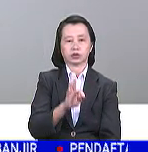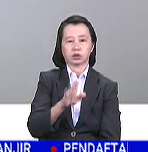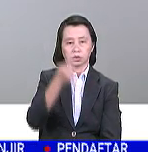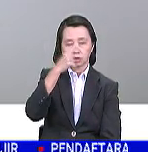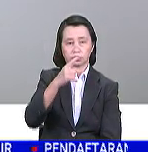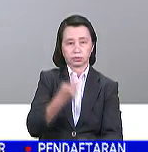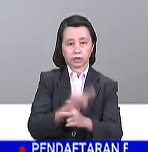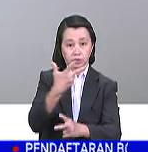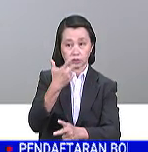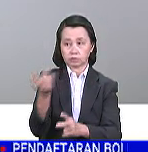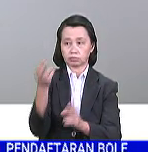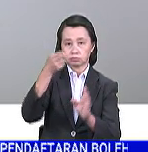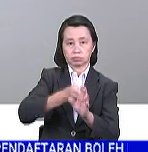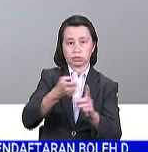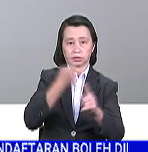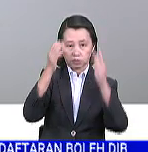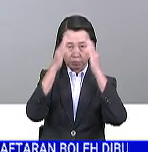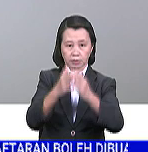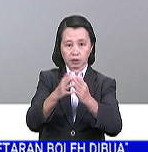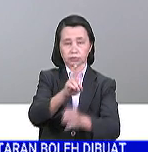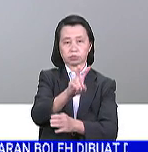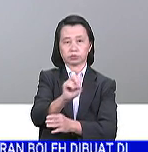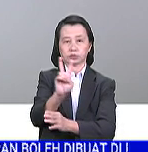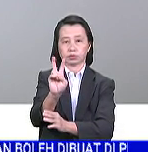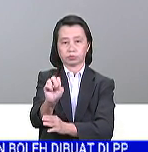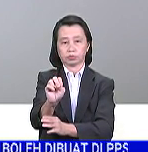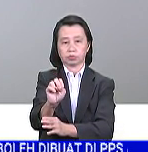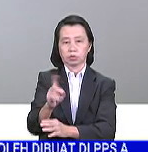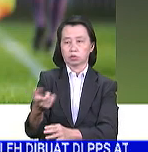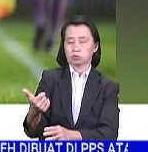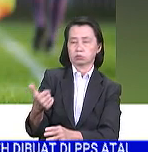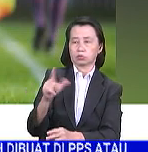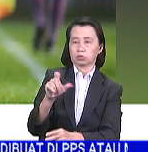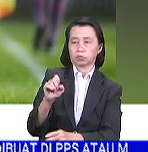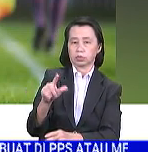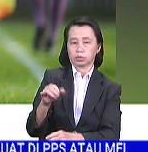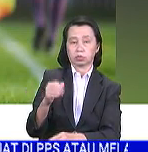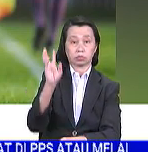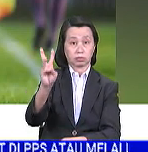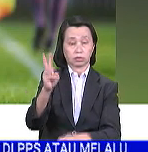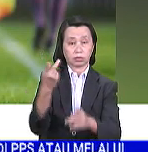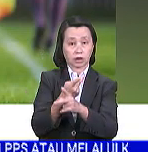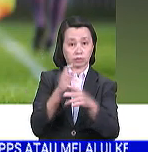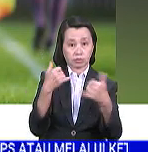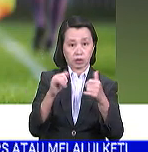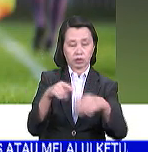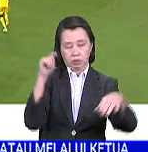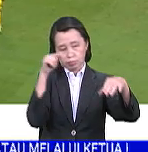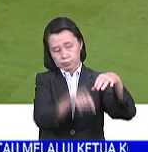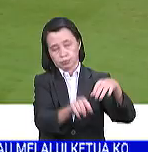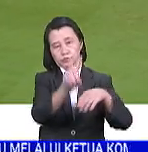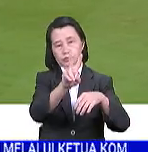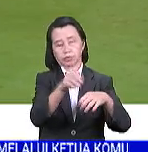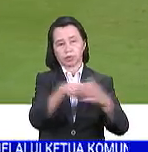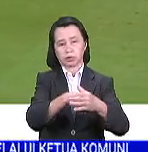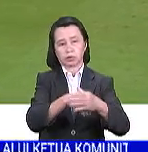musim ketiga sejak menyertainya dari Pahang pada 2020. Kogles Warren yang melakukan 6 penampilan untuk Malaysia menjaringkan 2 gol